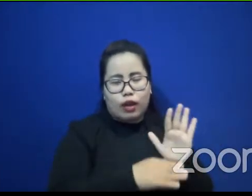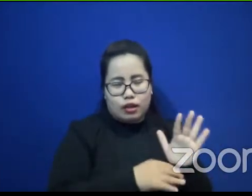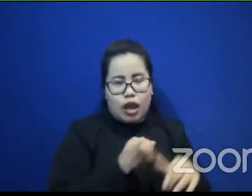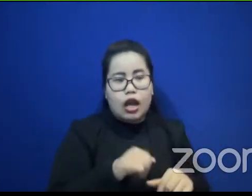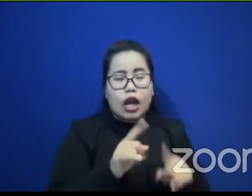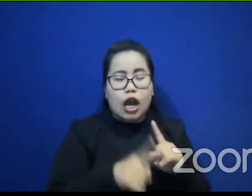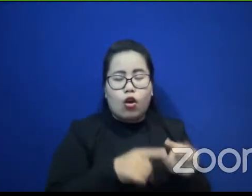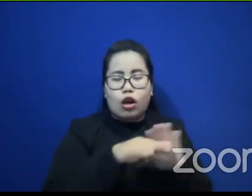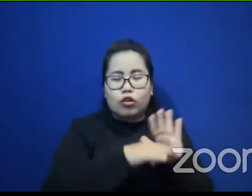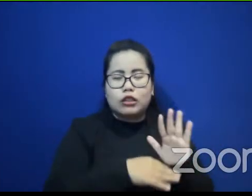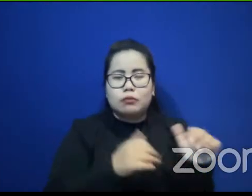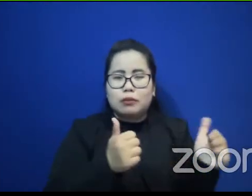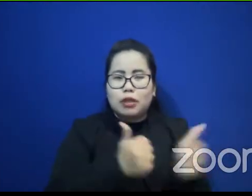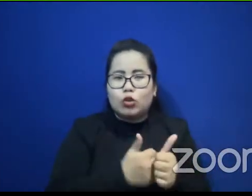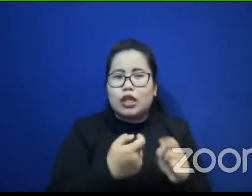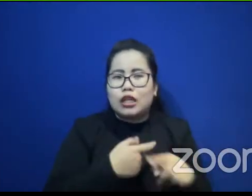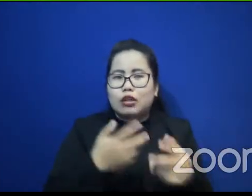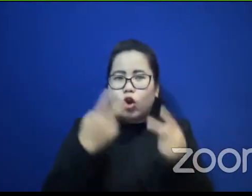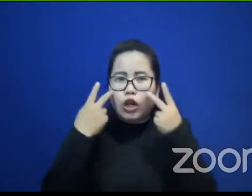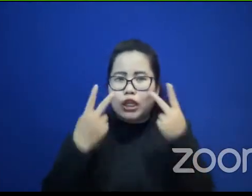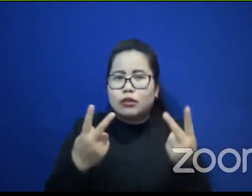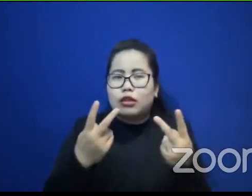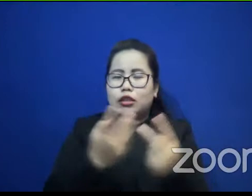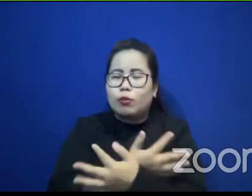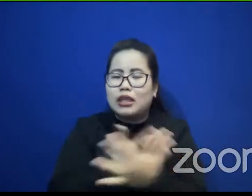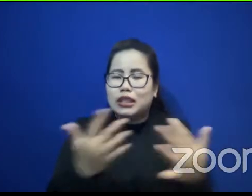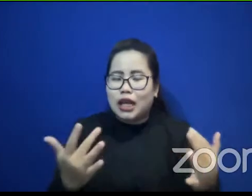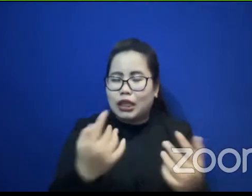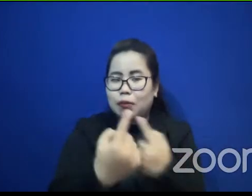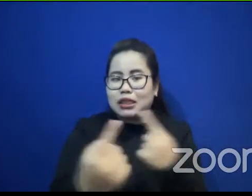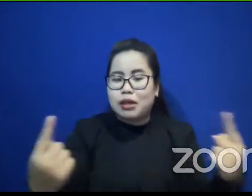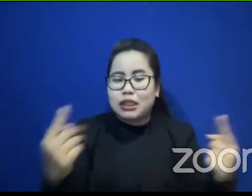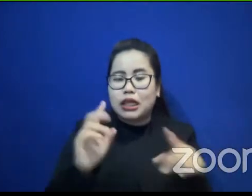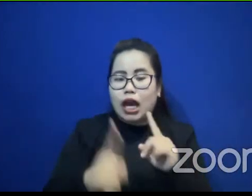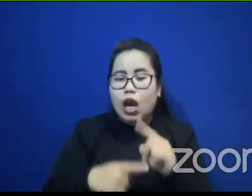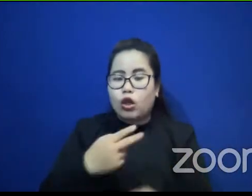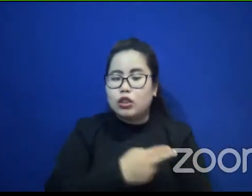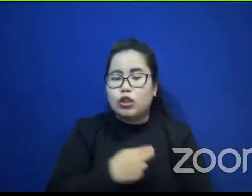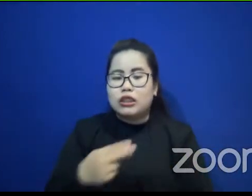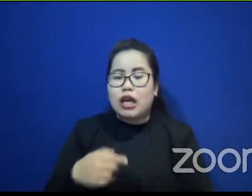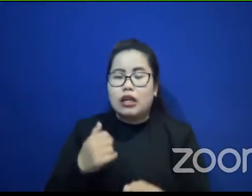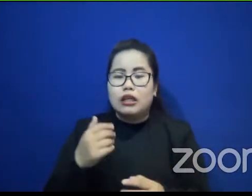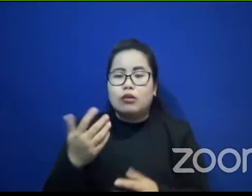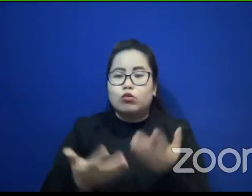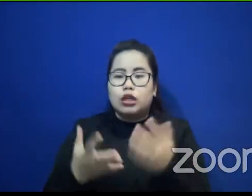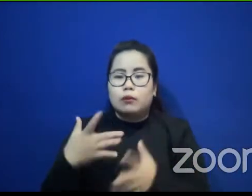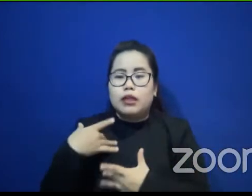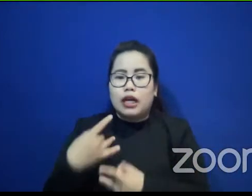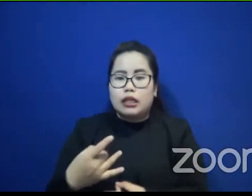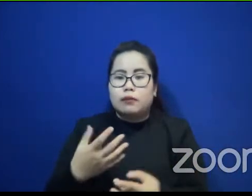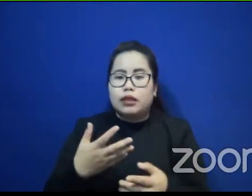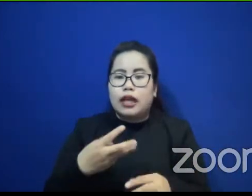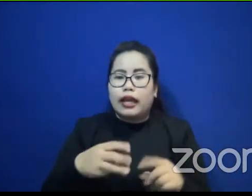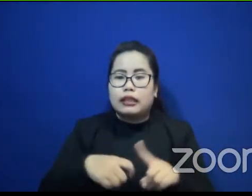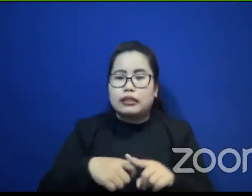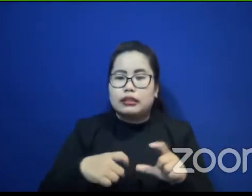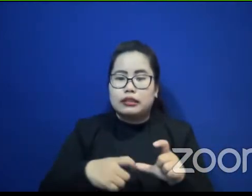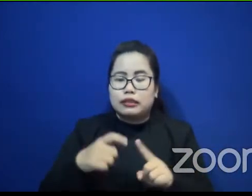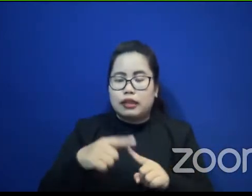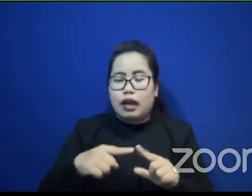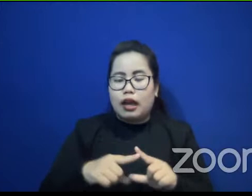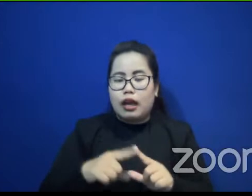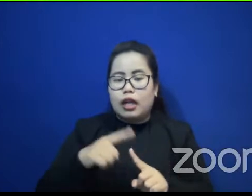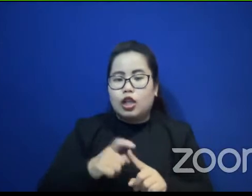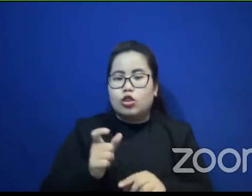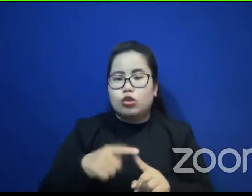kontes Vier masyarakatnya masing-masing itu karena di Indonesia yang menarik tadi yang Exo turitorial application nanti ini